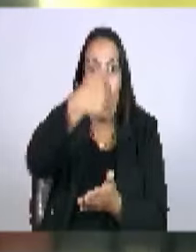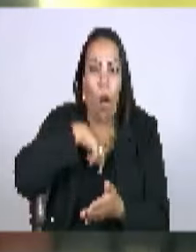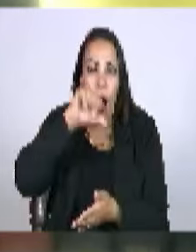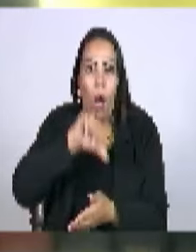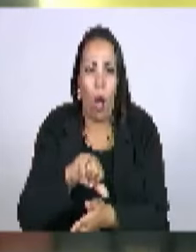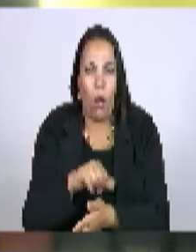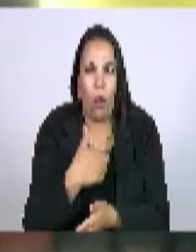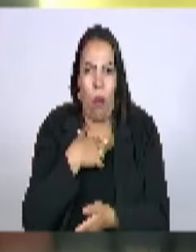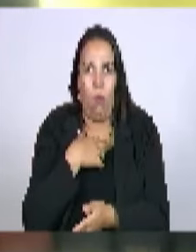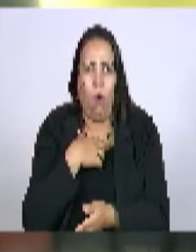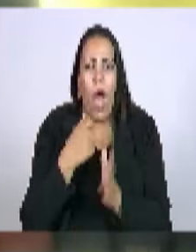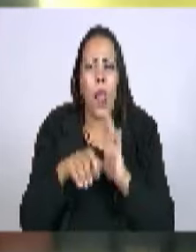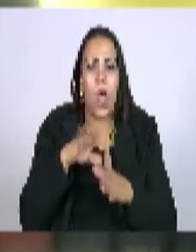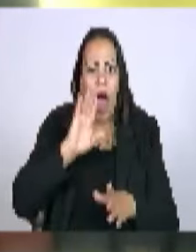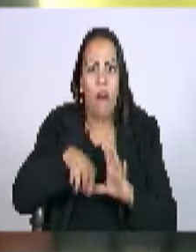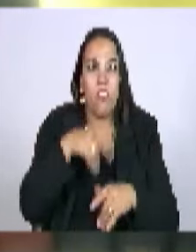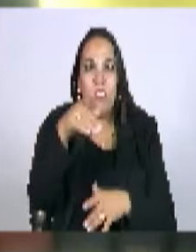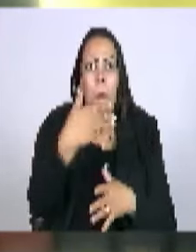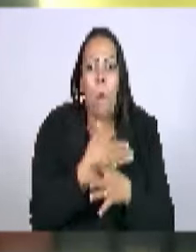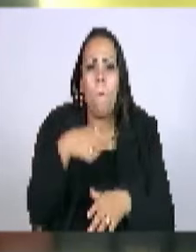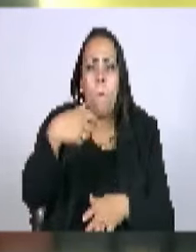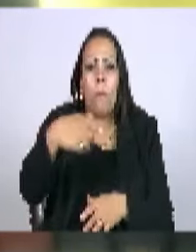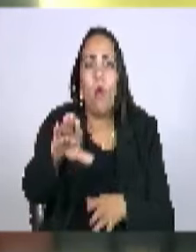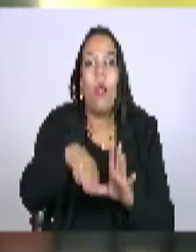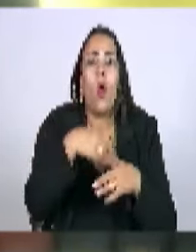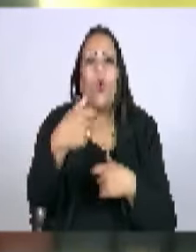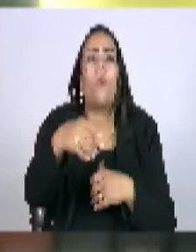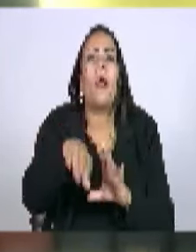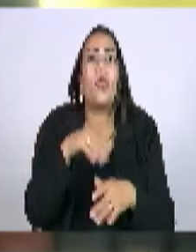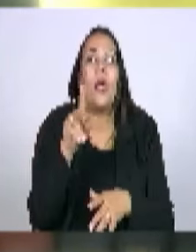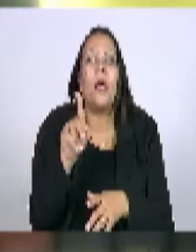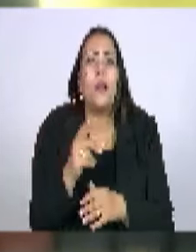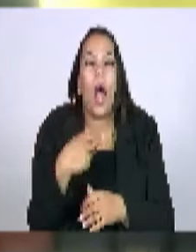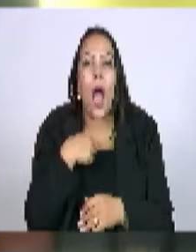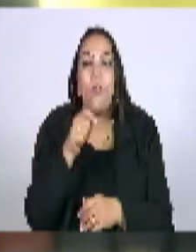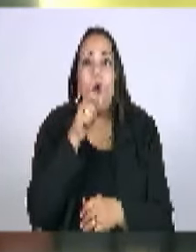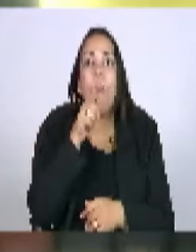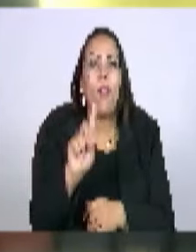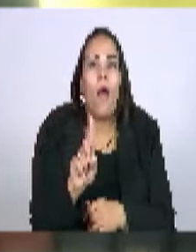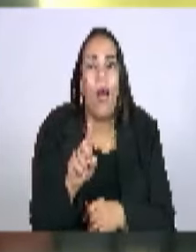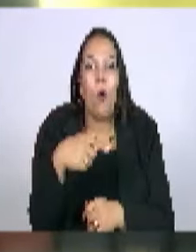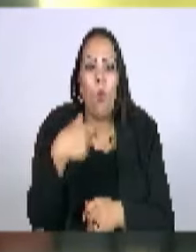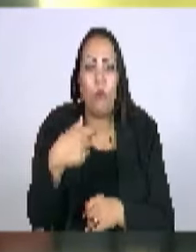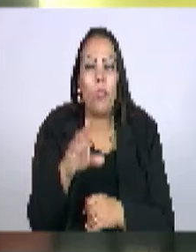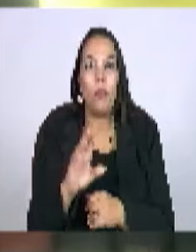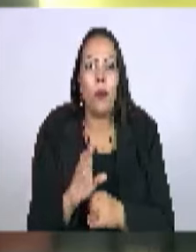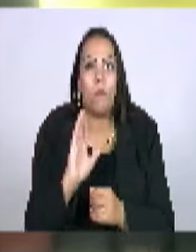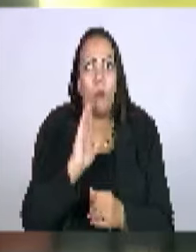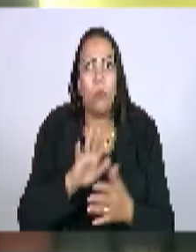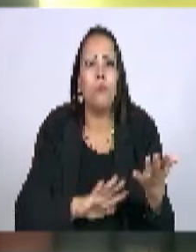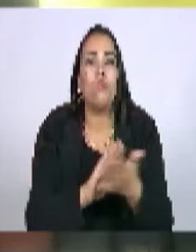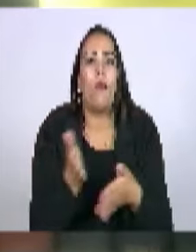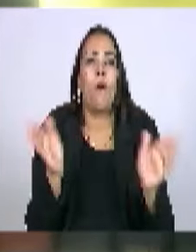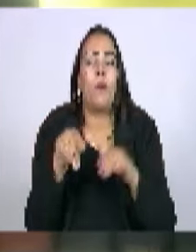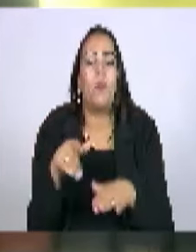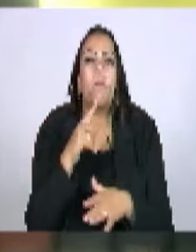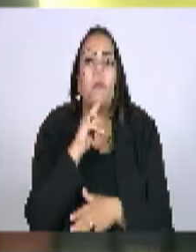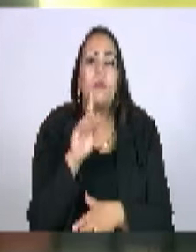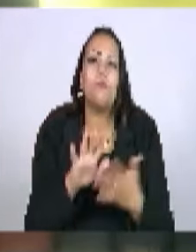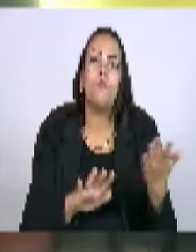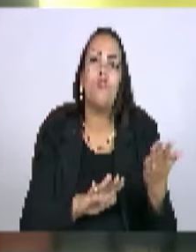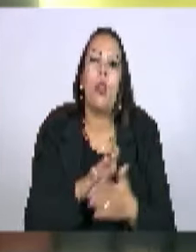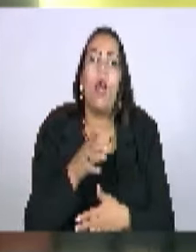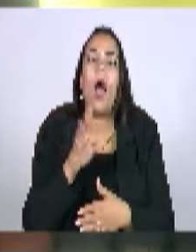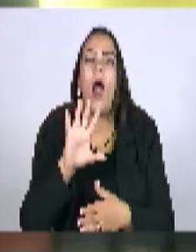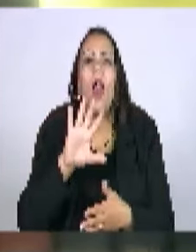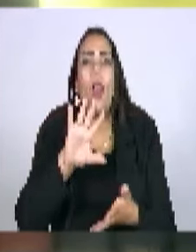الاله لانها ممكن تتسرب بعد كده لوحدها بدون توجيه انساني لكن طبعا المشكله